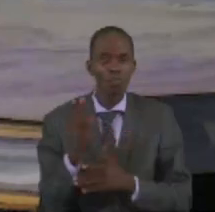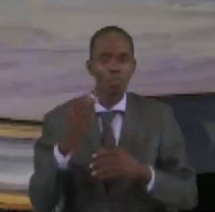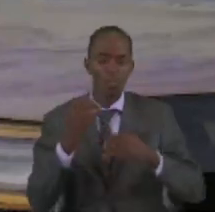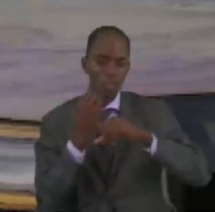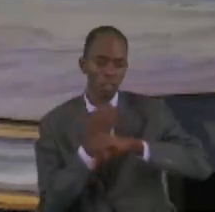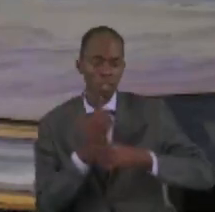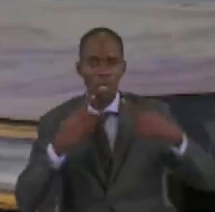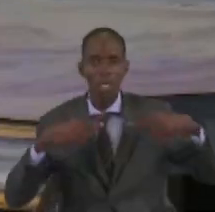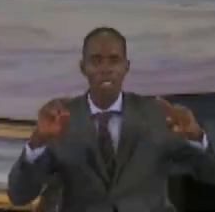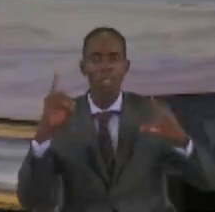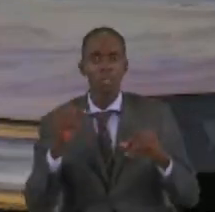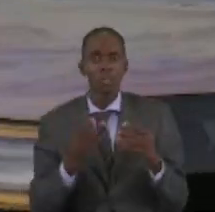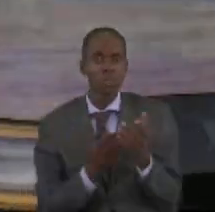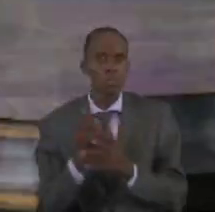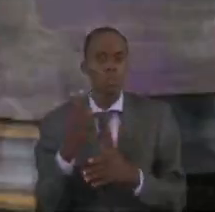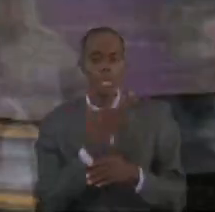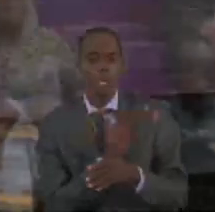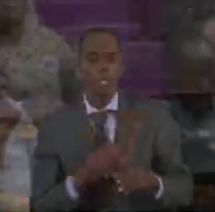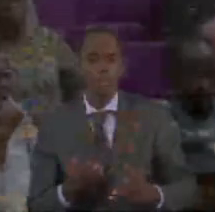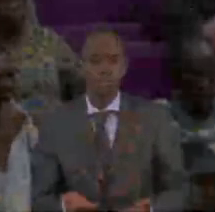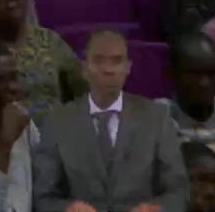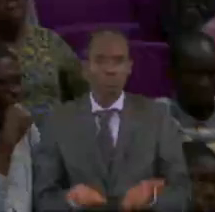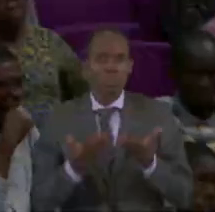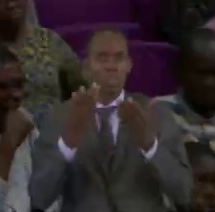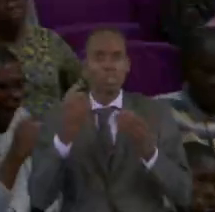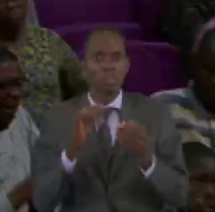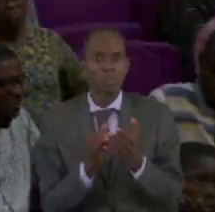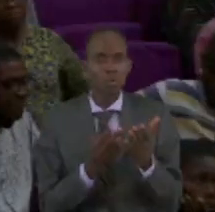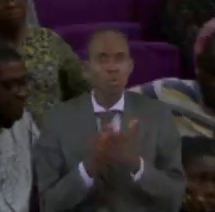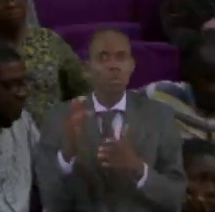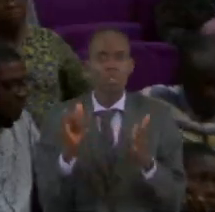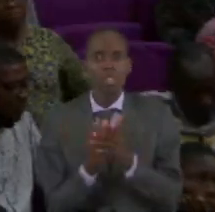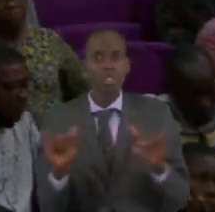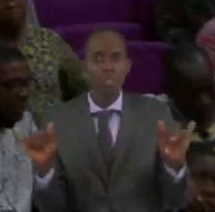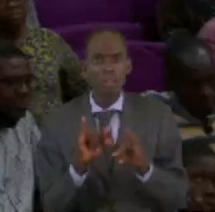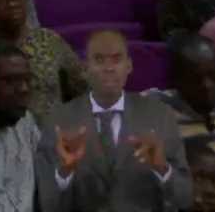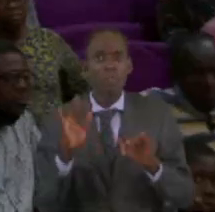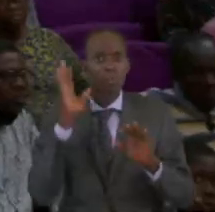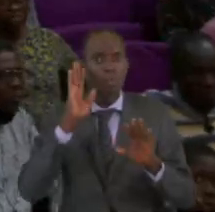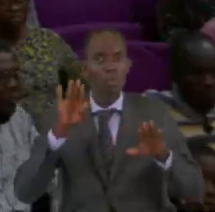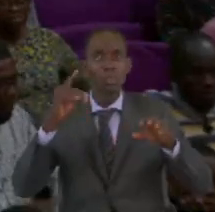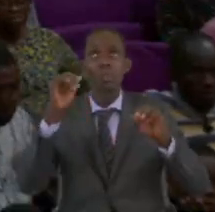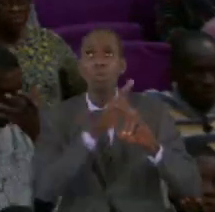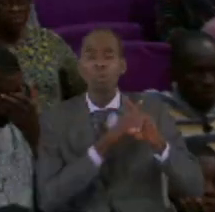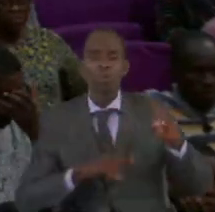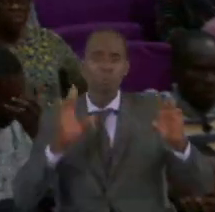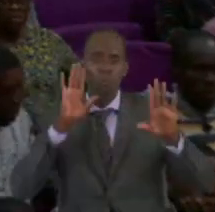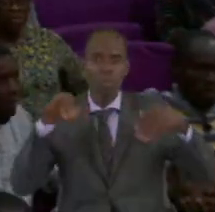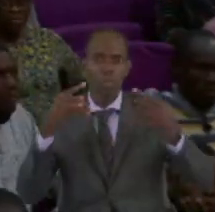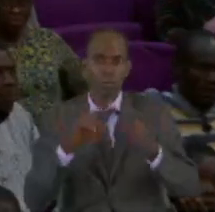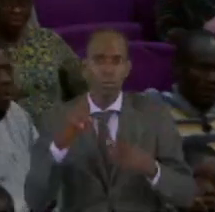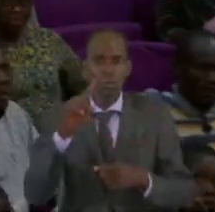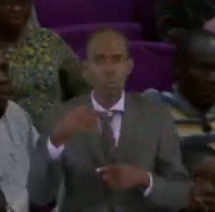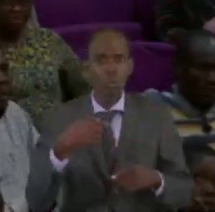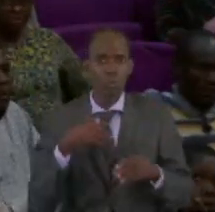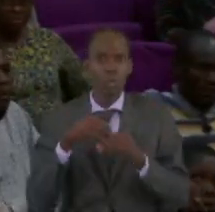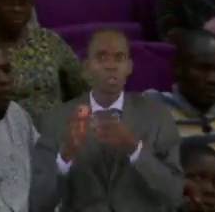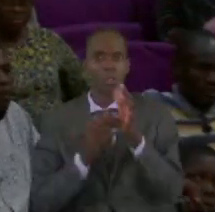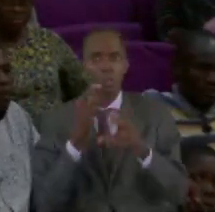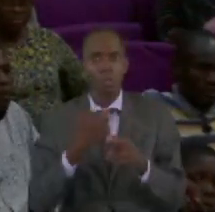l'évangile, en déclarant l'évangile, en soutenant l'évangile, le même empressement, le Seigneur vous l'accordera au nom de